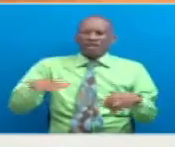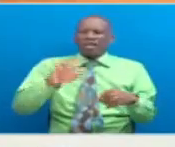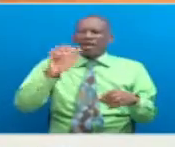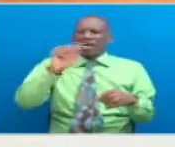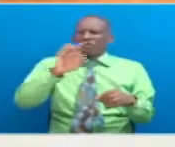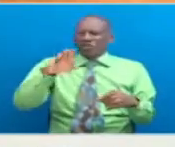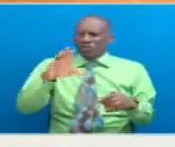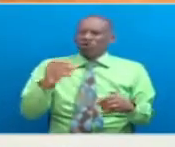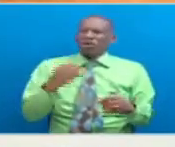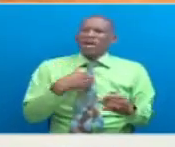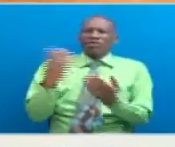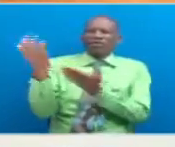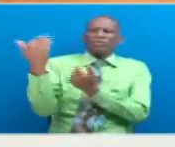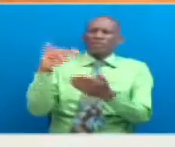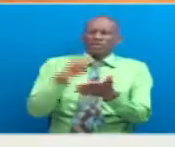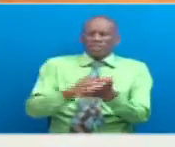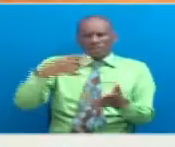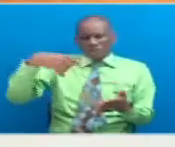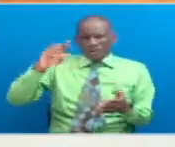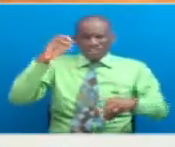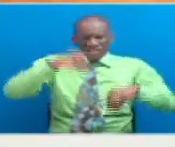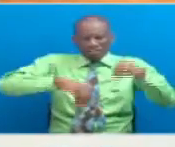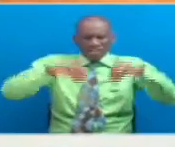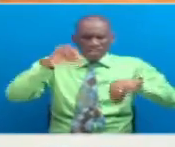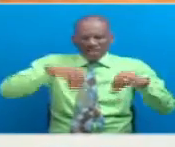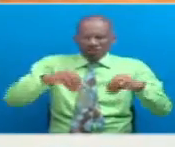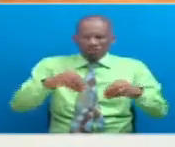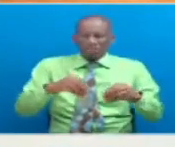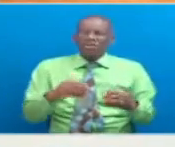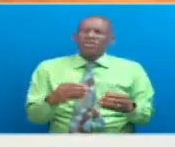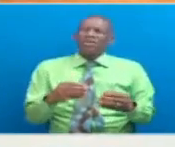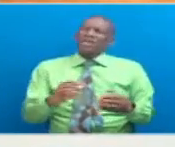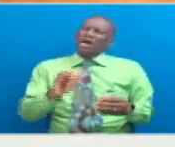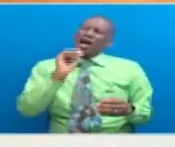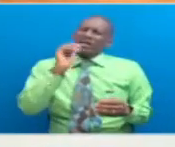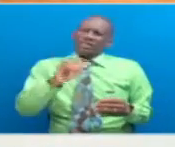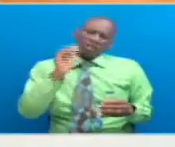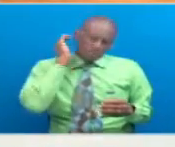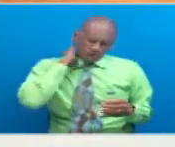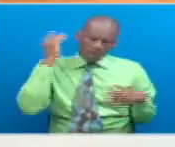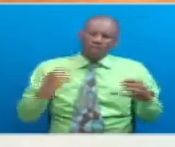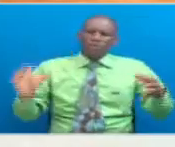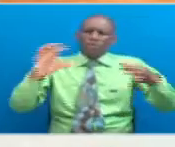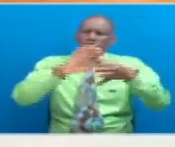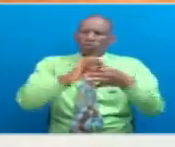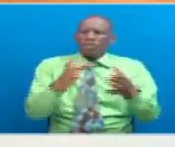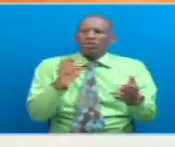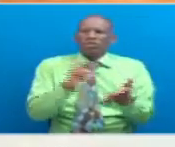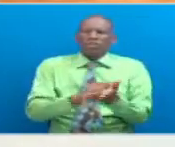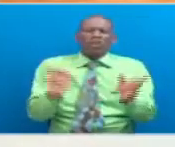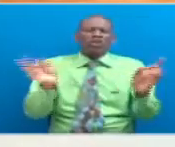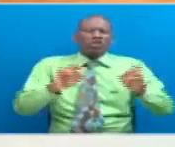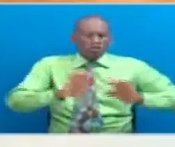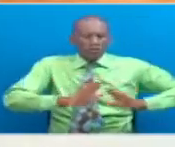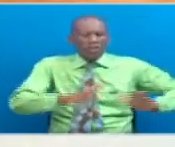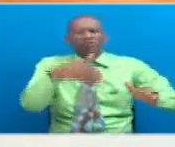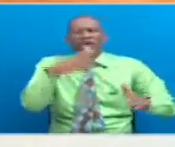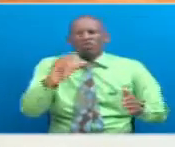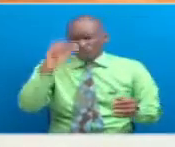Azimio ukiwa na matumaini kuwa utajizolea ushindi katika uchaguzi ujao, wakiuliza wana Murang’a kujiunga nao ili wasije wakawa nje ya